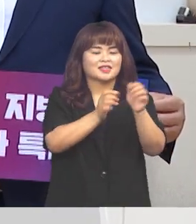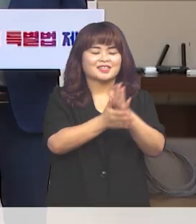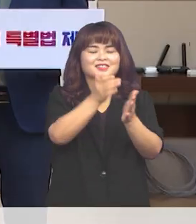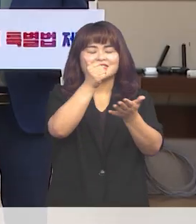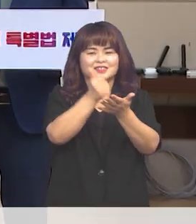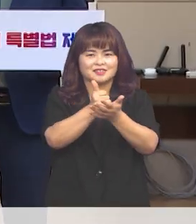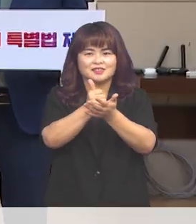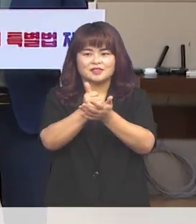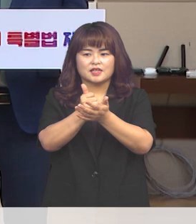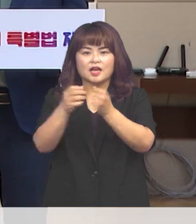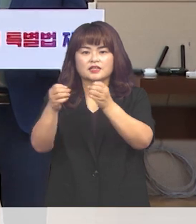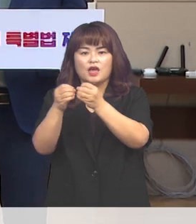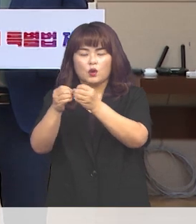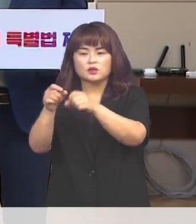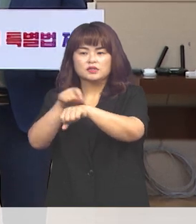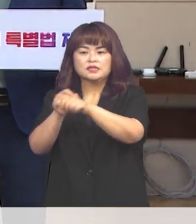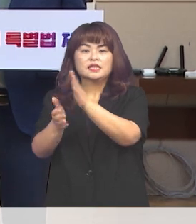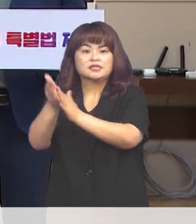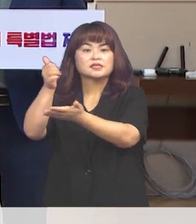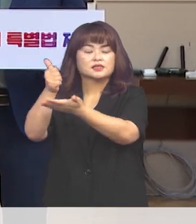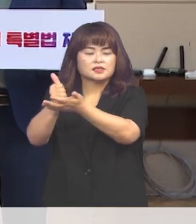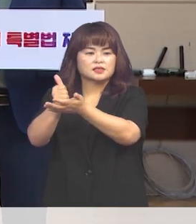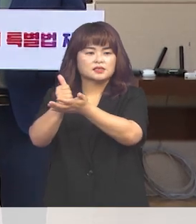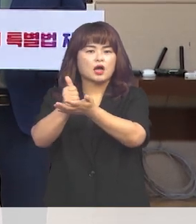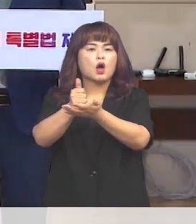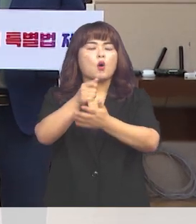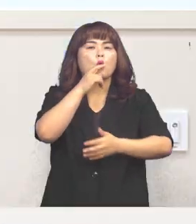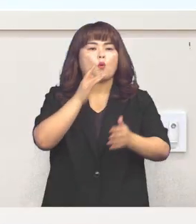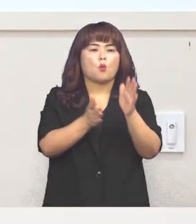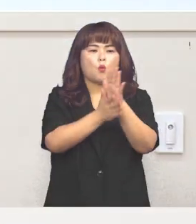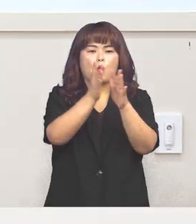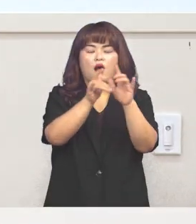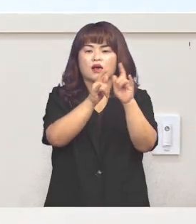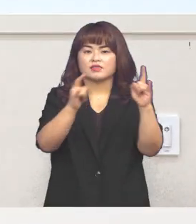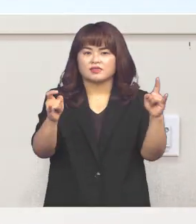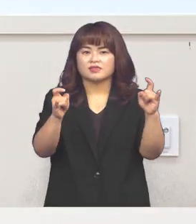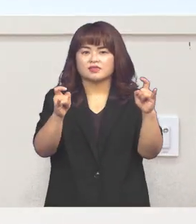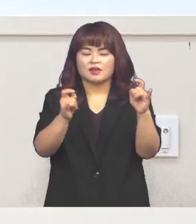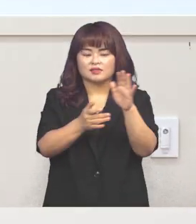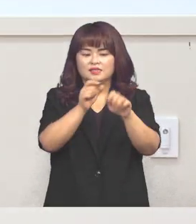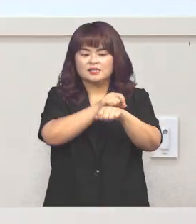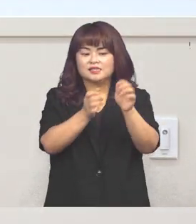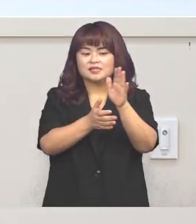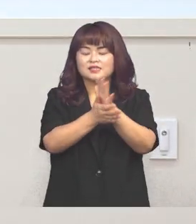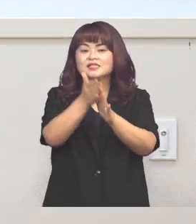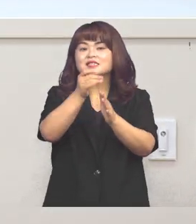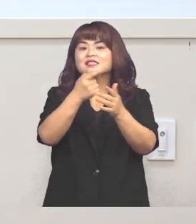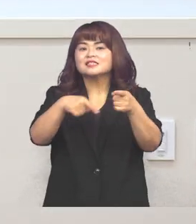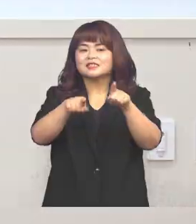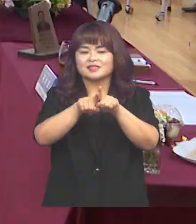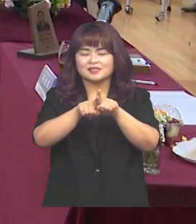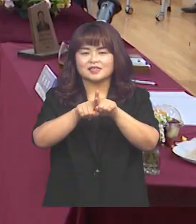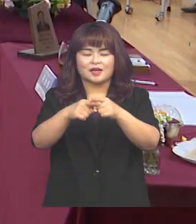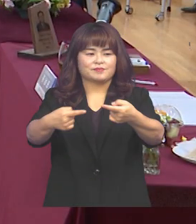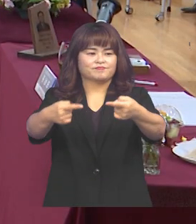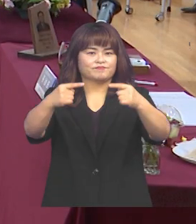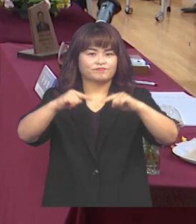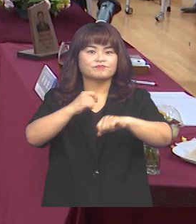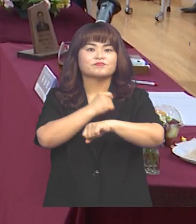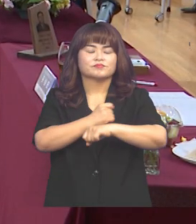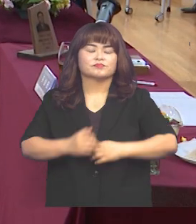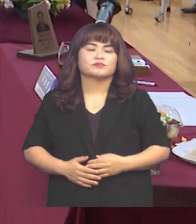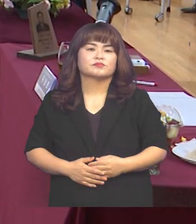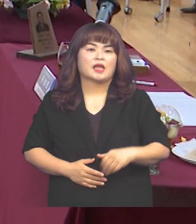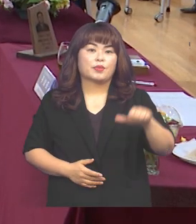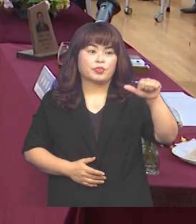홍남표 창원특례시장과 정명근 화성시 시장도 준회원 자격을 얻어 참석했습니다. 5개